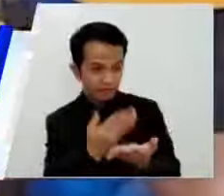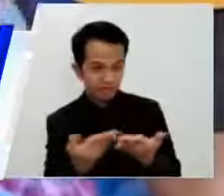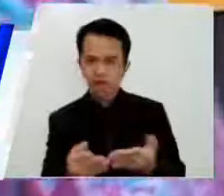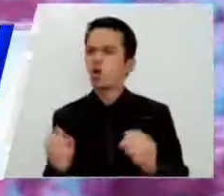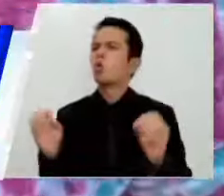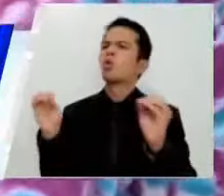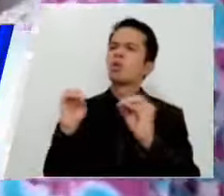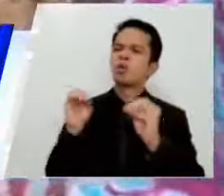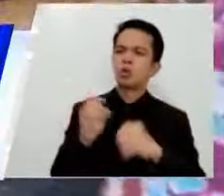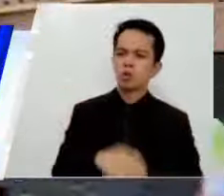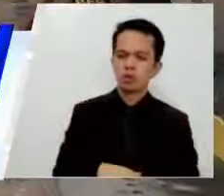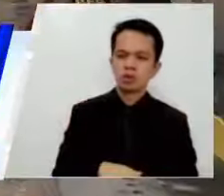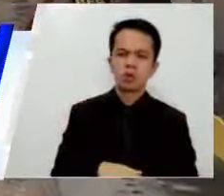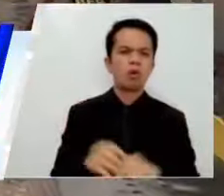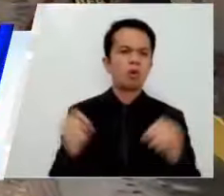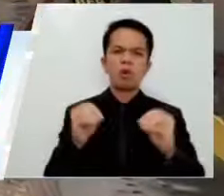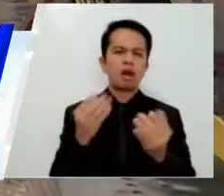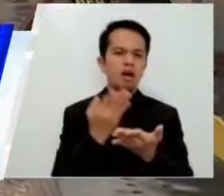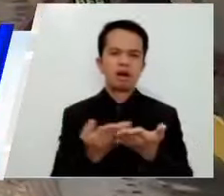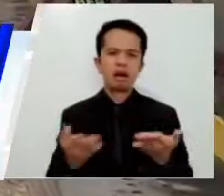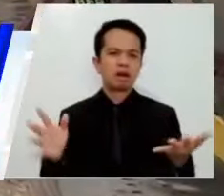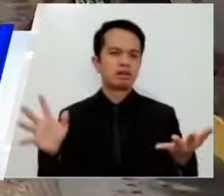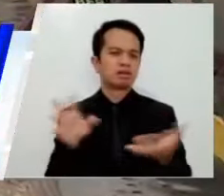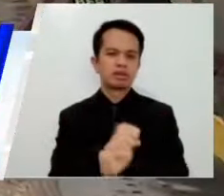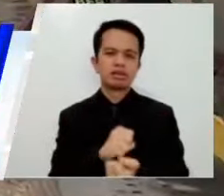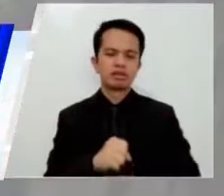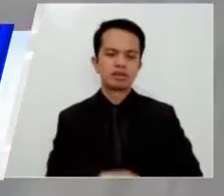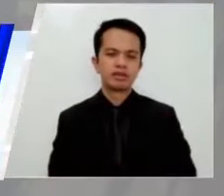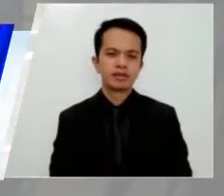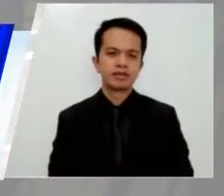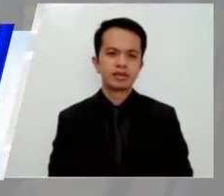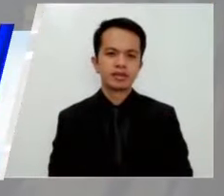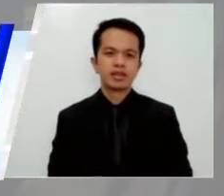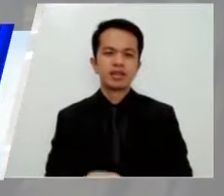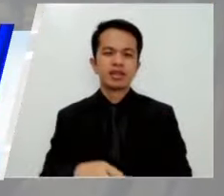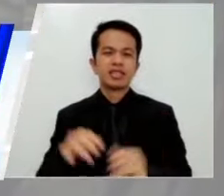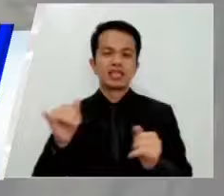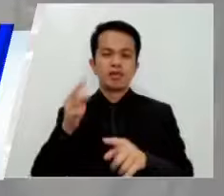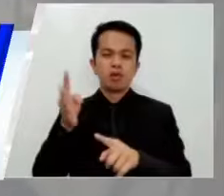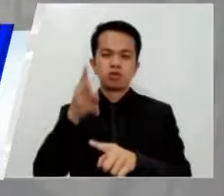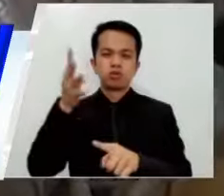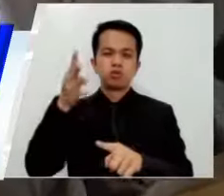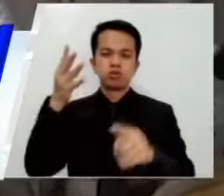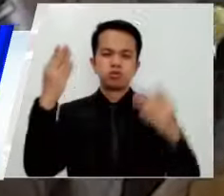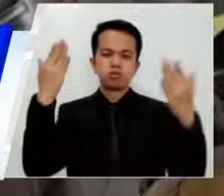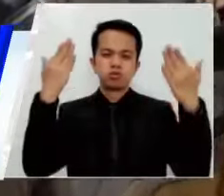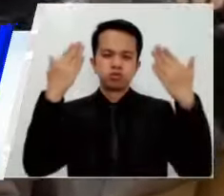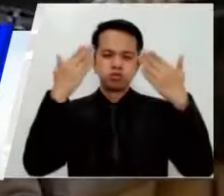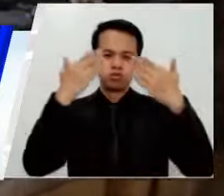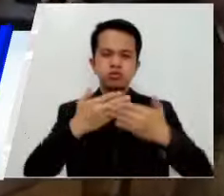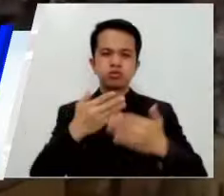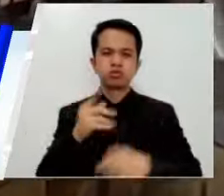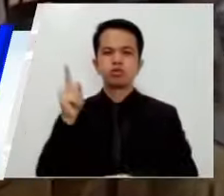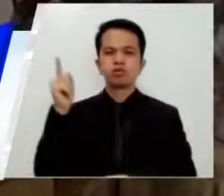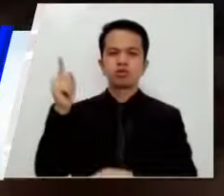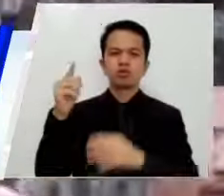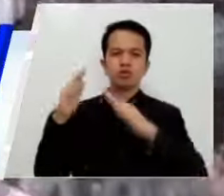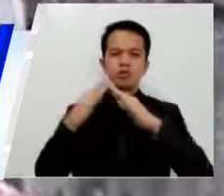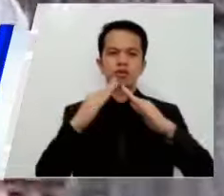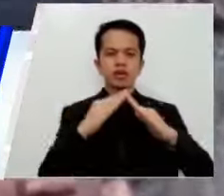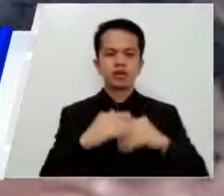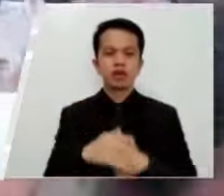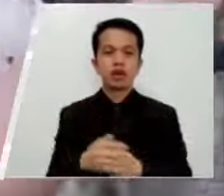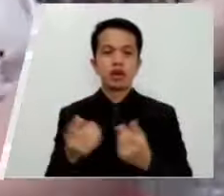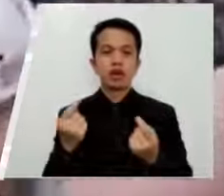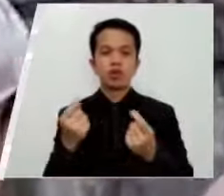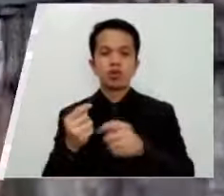nga po, wala nakuha. Makapal na usok na rin ang bumabalot sa mga bahay. Bumutas na sila ng mga pader